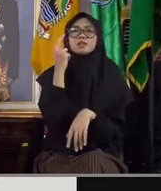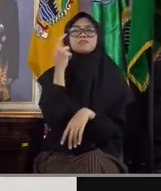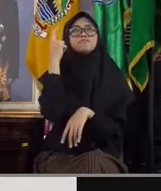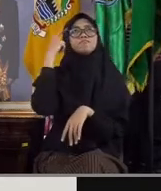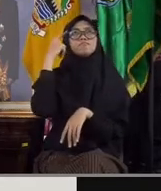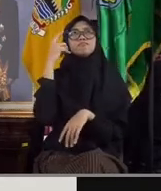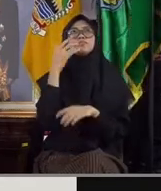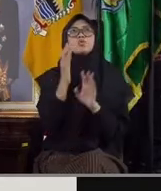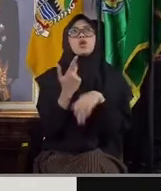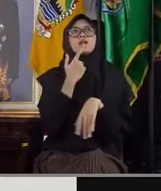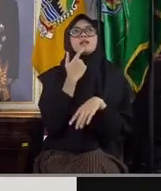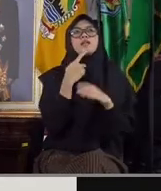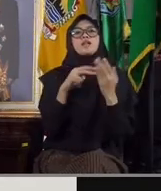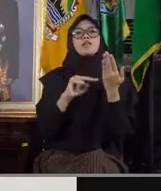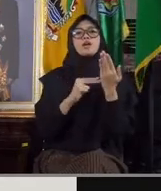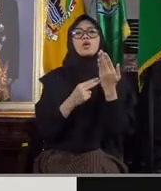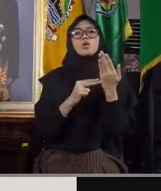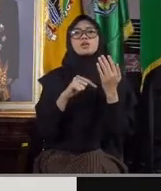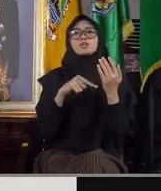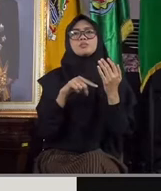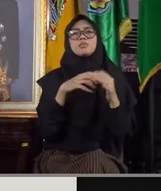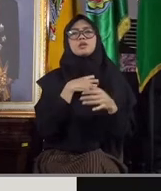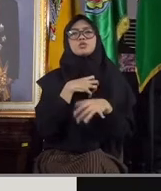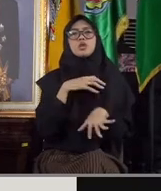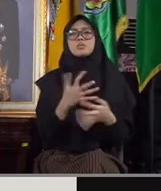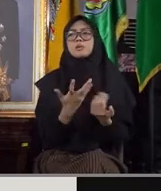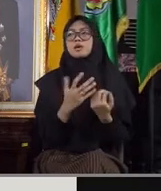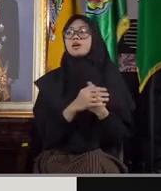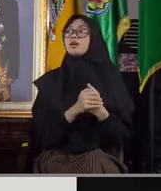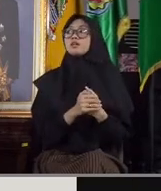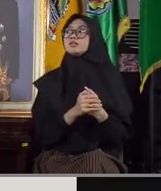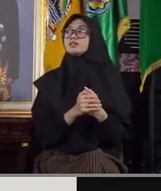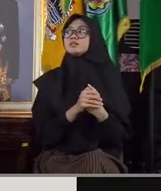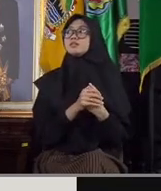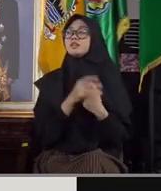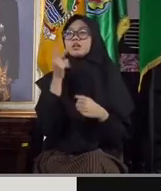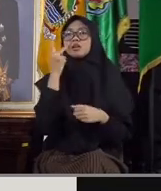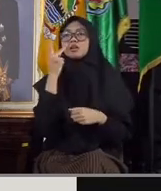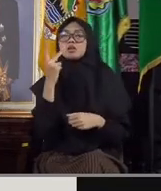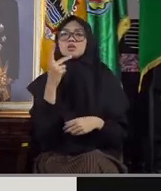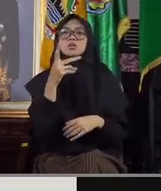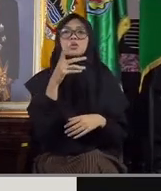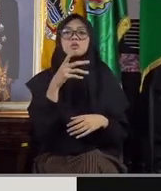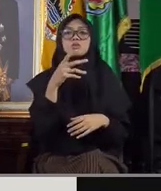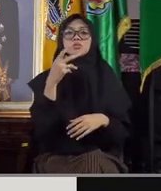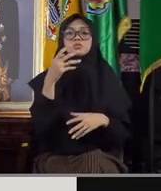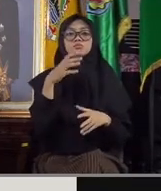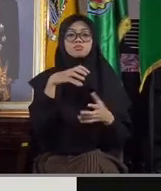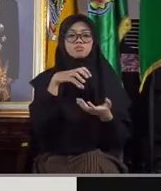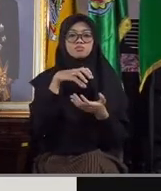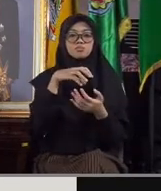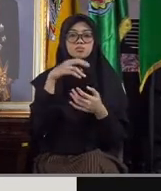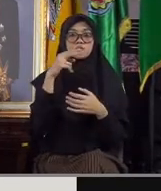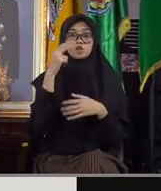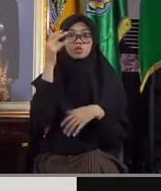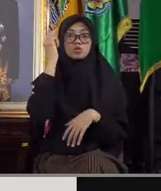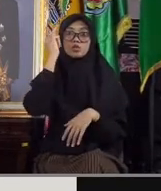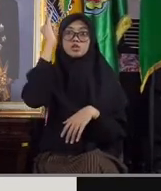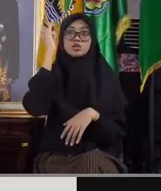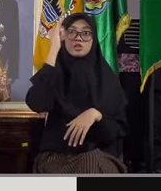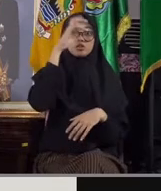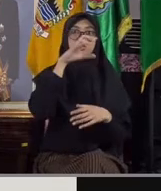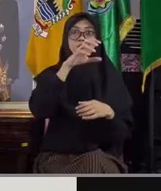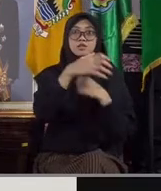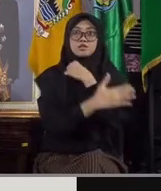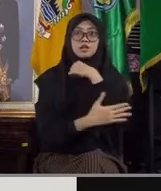teknologi. Karena bagi kami teknologi adalah network. Jadi di sana kami melihat inovasi-inovasi dari negara-negara lain, misalnya ada teman yang menciptakan